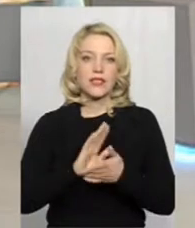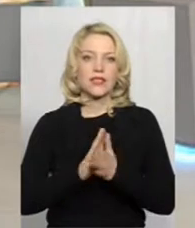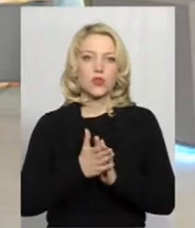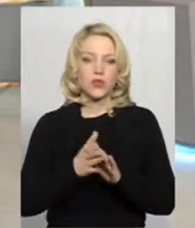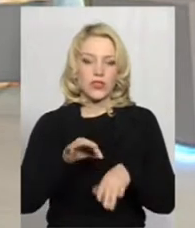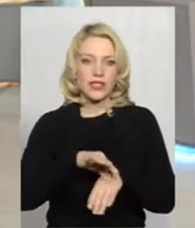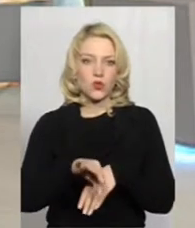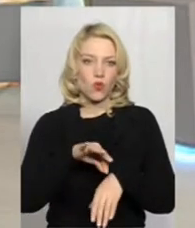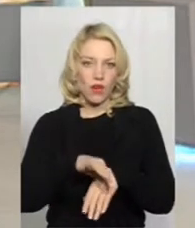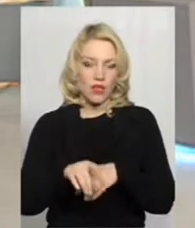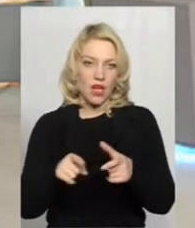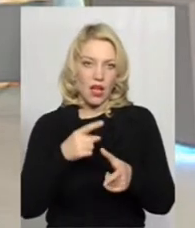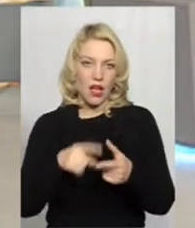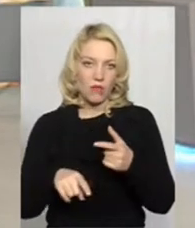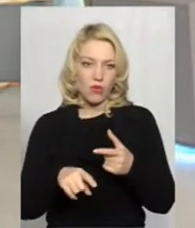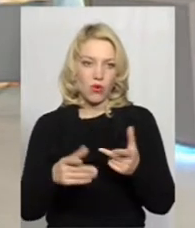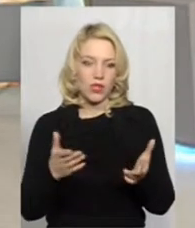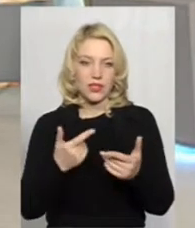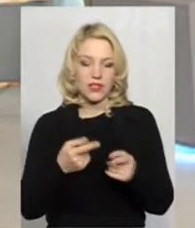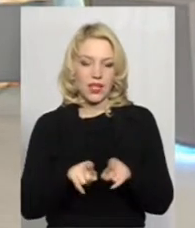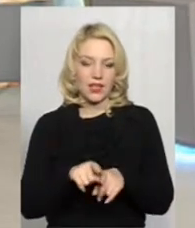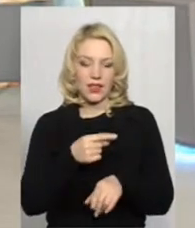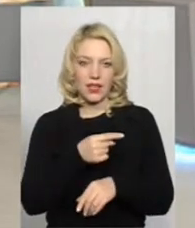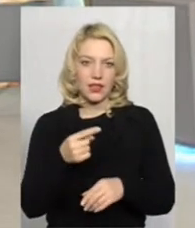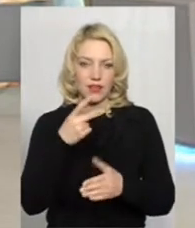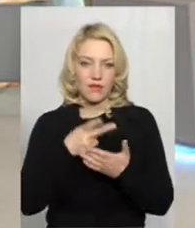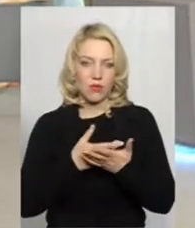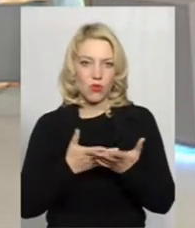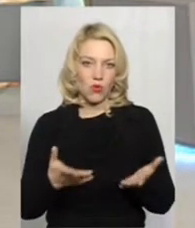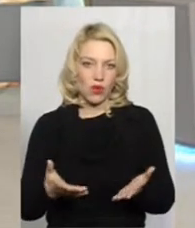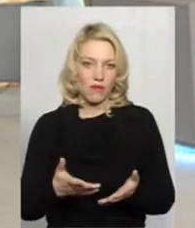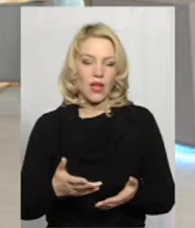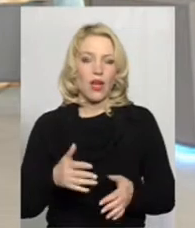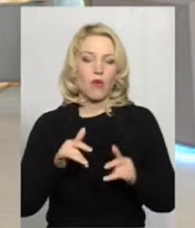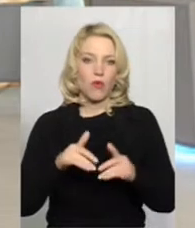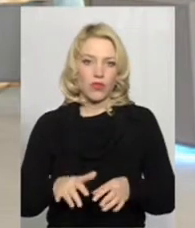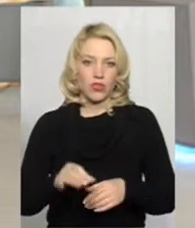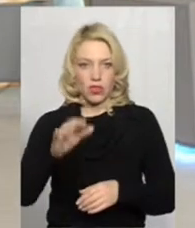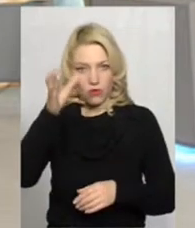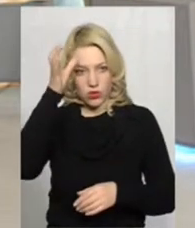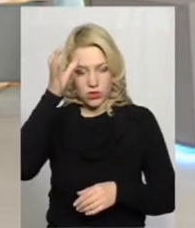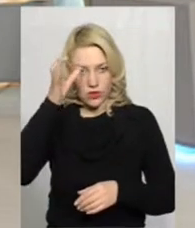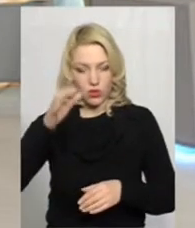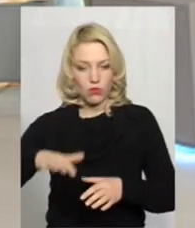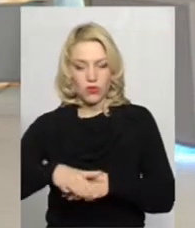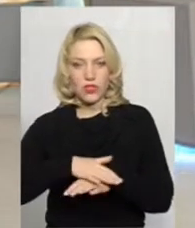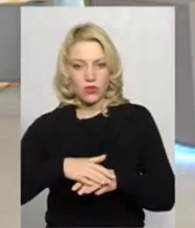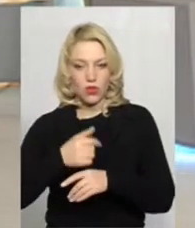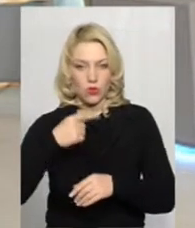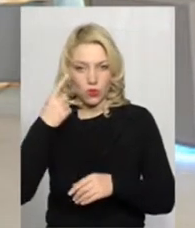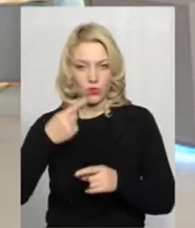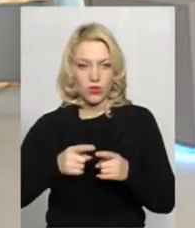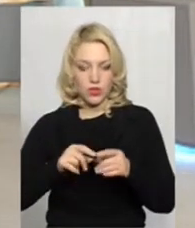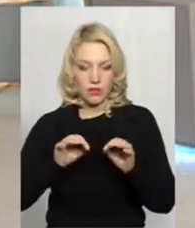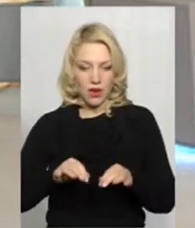ситуації цькування або якісь такі негативні прояви поведінки в освітньому середовищі. І думаю, що це правильний